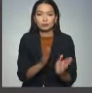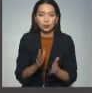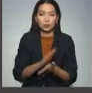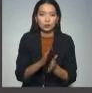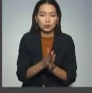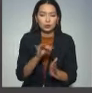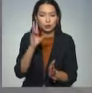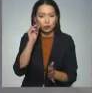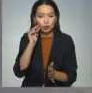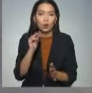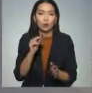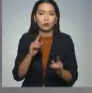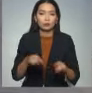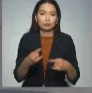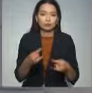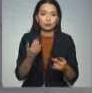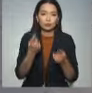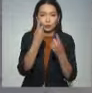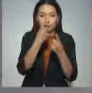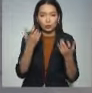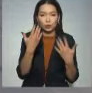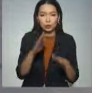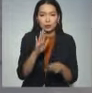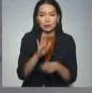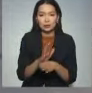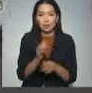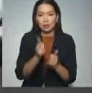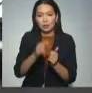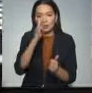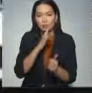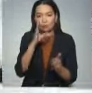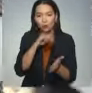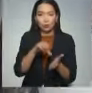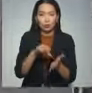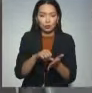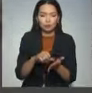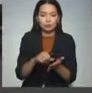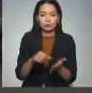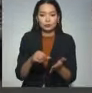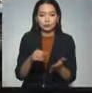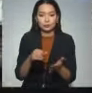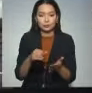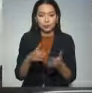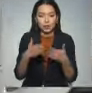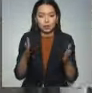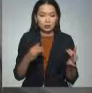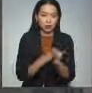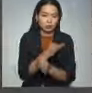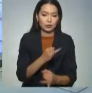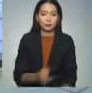сроки легализации. Его уже разместили на сайте ведомства. Каждый казахстанец может поучаствовать в публичном